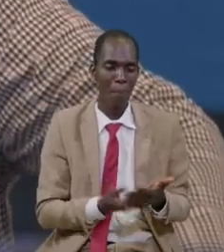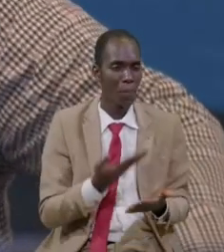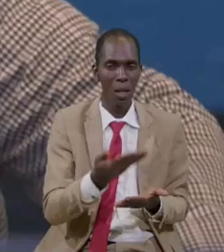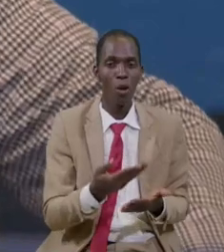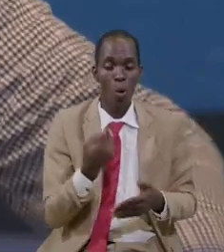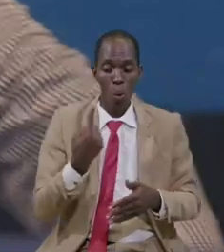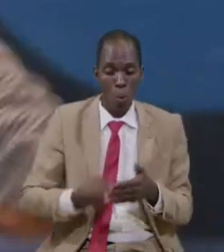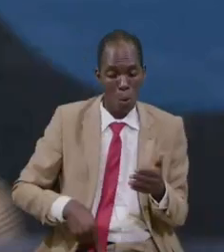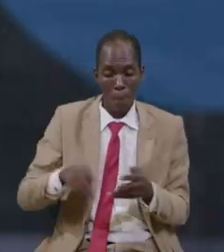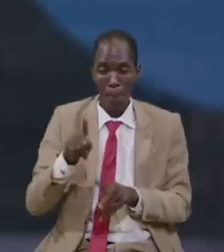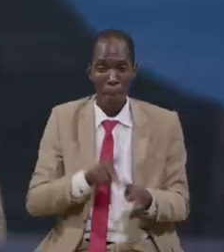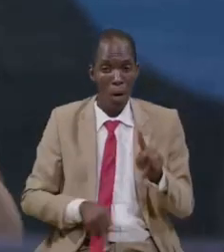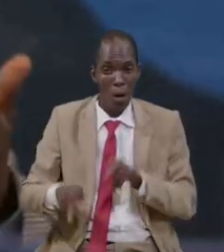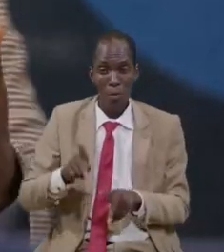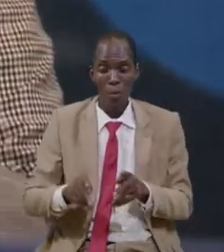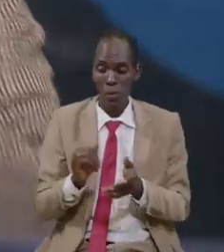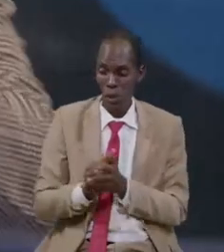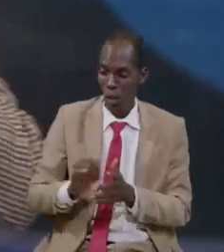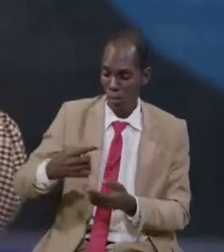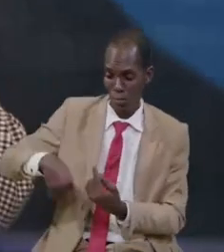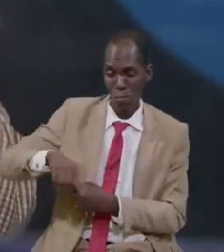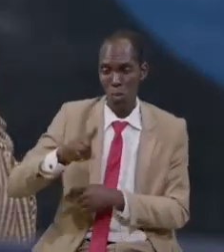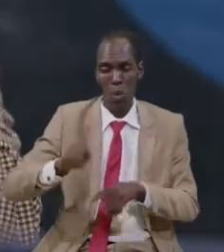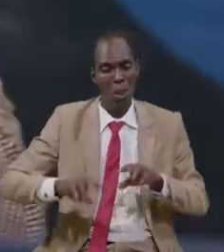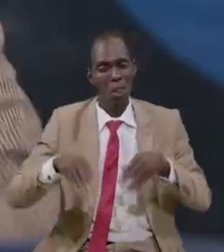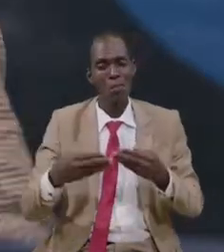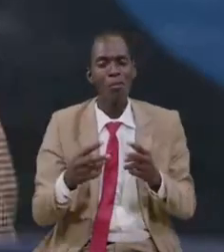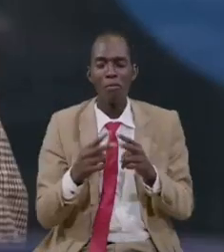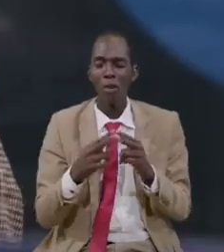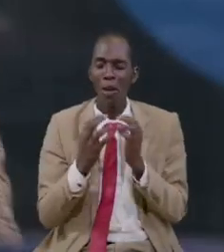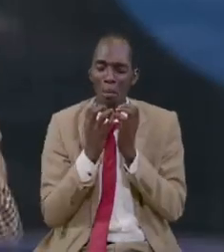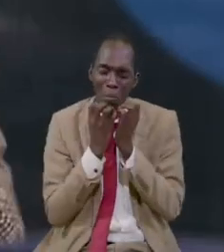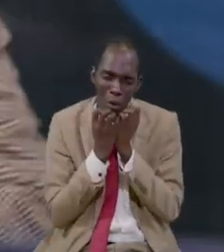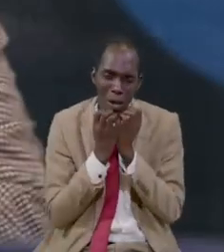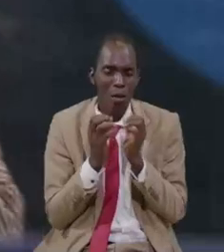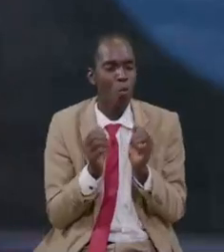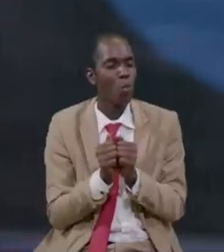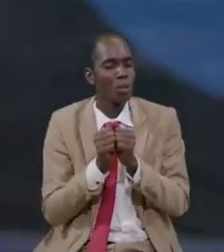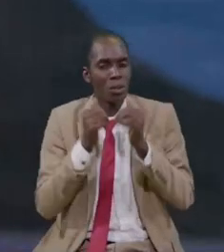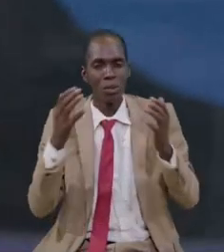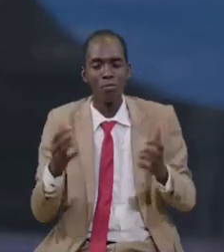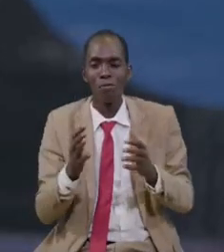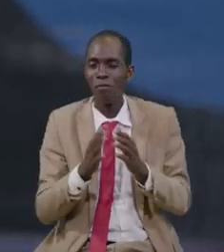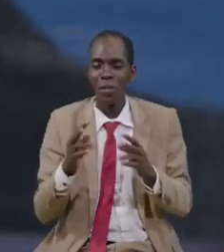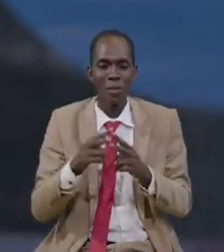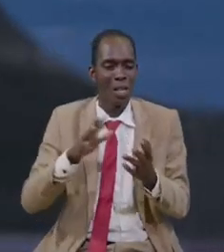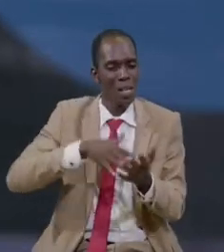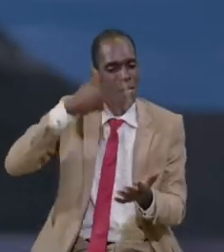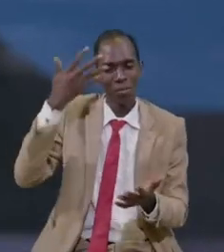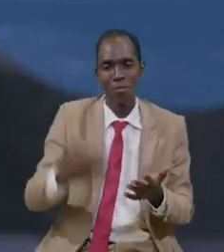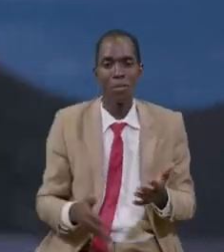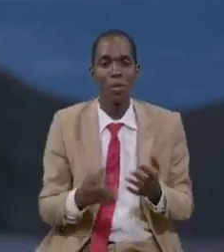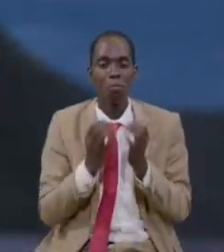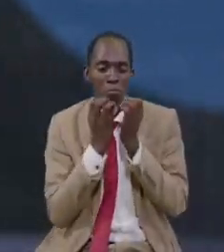ce que les gens autour de toi ne peuvent pas te donner, si précieuse et inestimable,